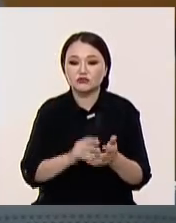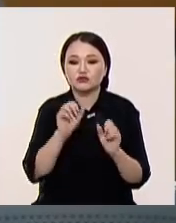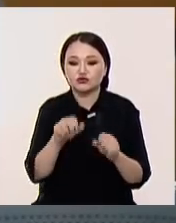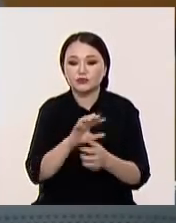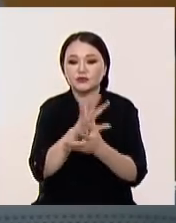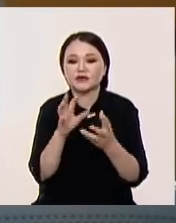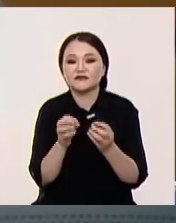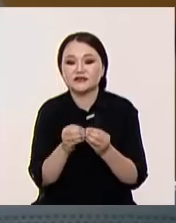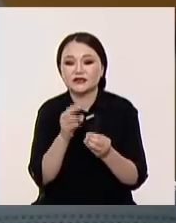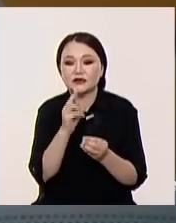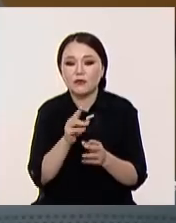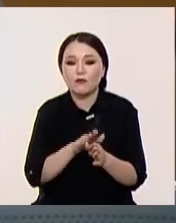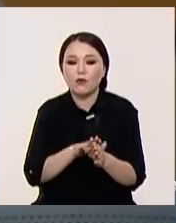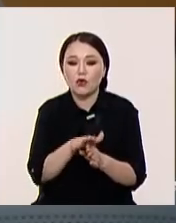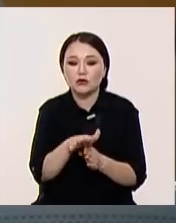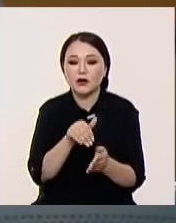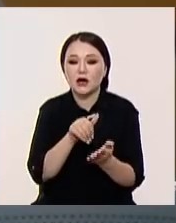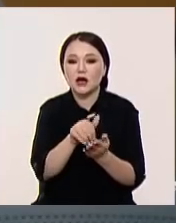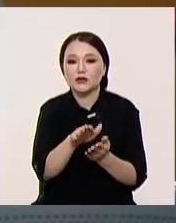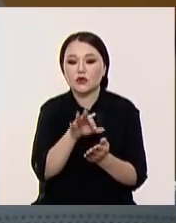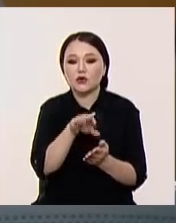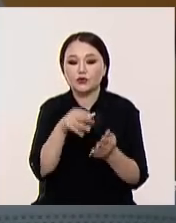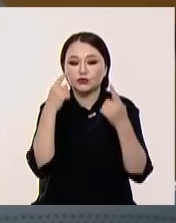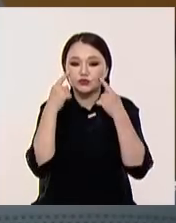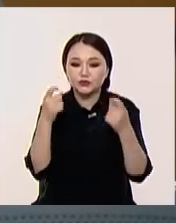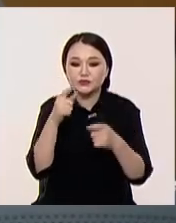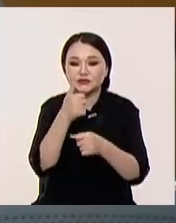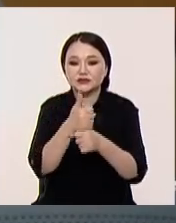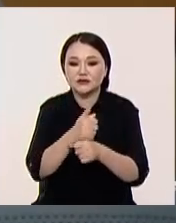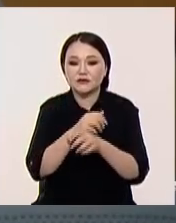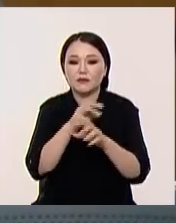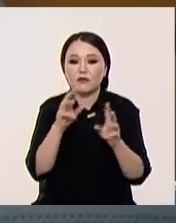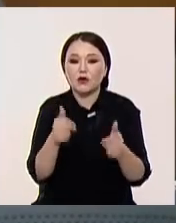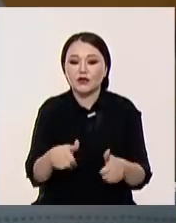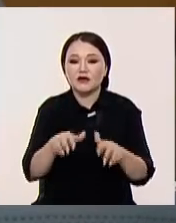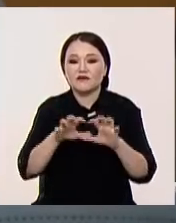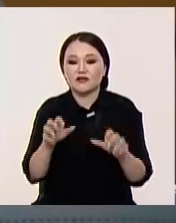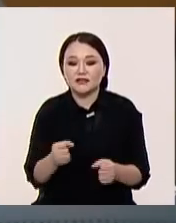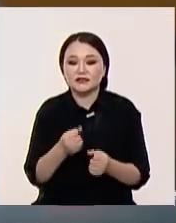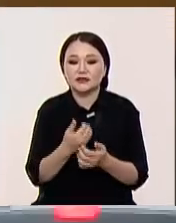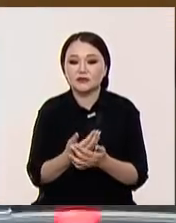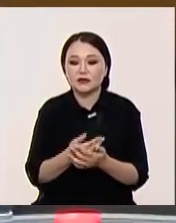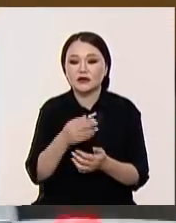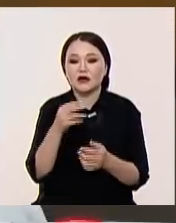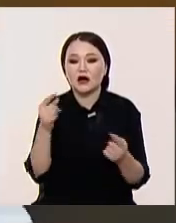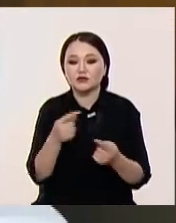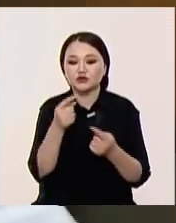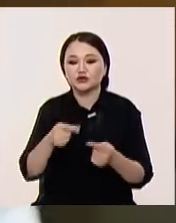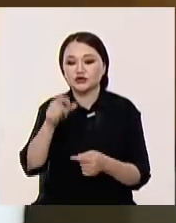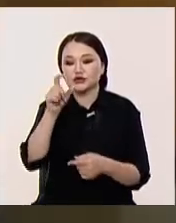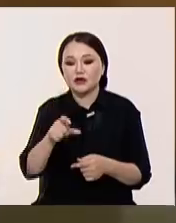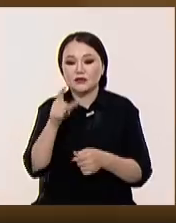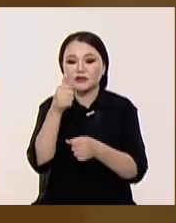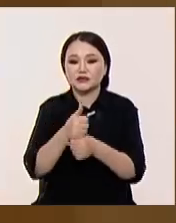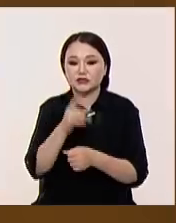привести к полному отказу от суперпрезидентской модели власти, переходу, ну, например, может быть, к классическому варианту